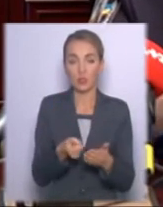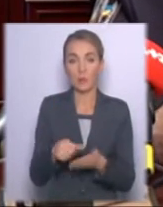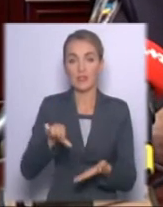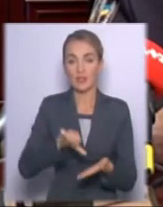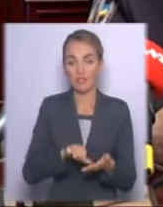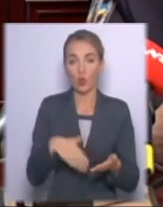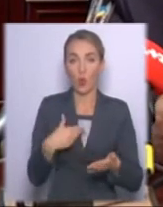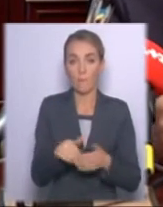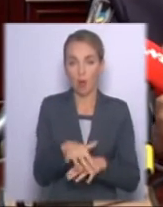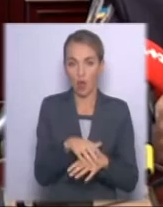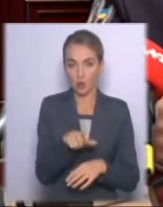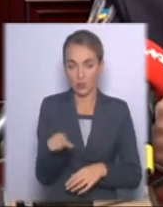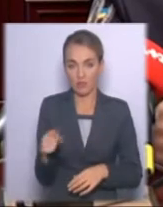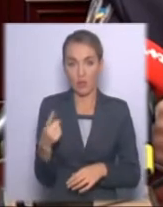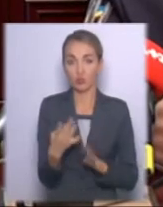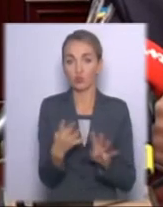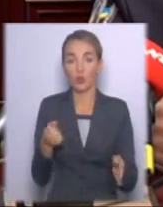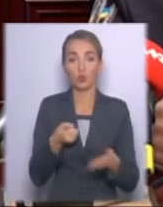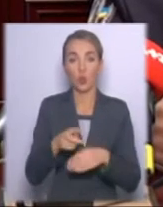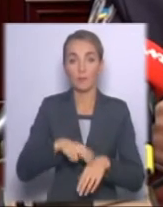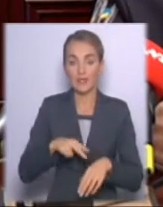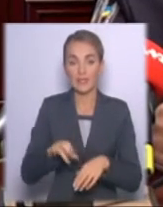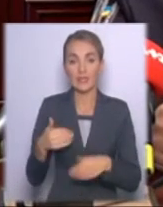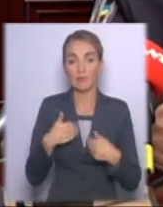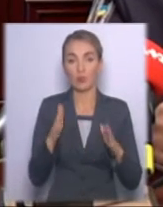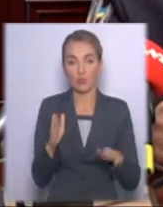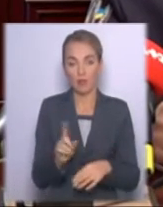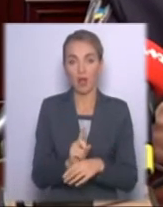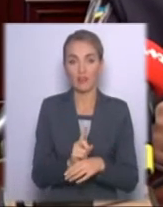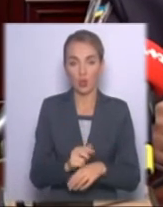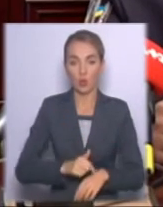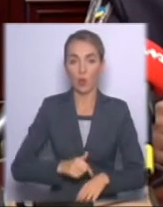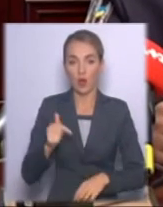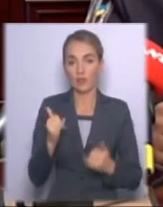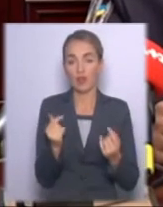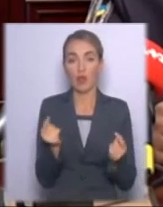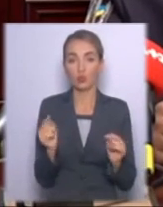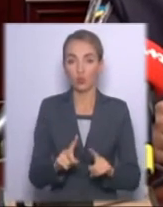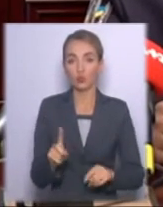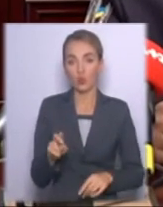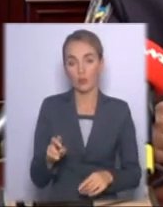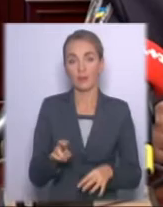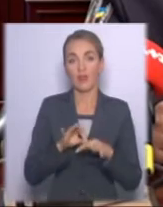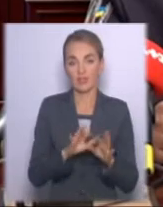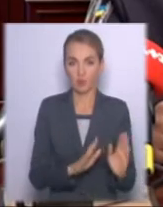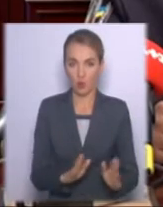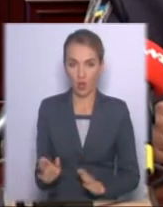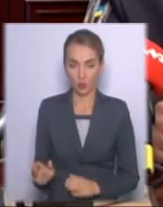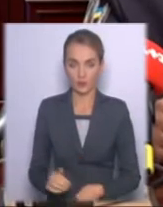представників громадськості, в першу чергу до міліції, і ми будемо адекватно реагувати для того, щоб навести